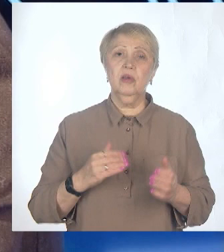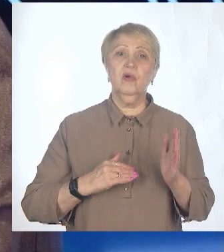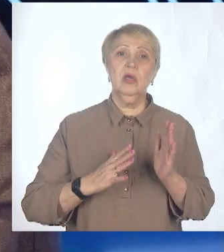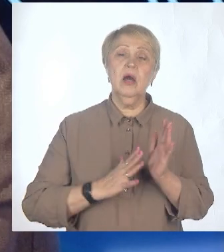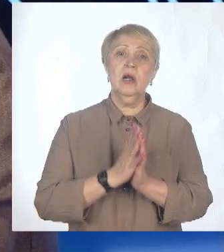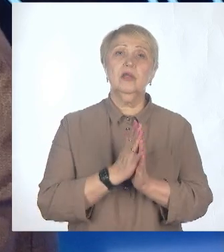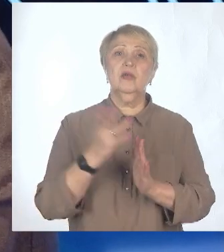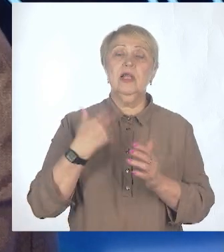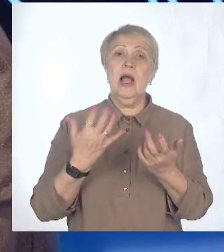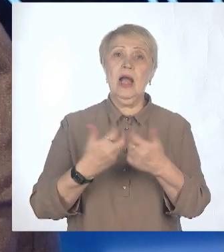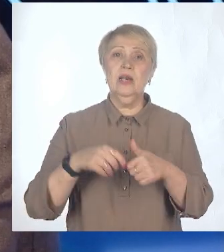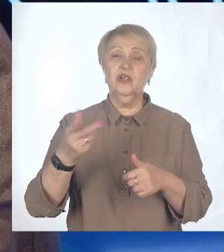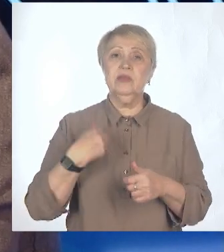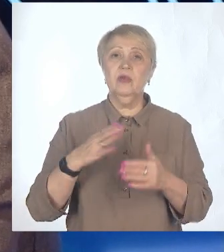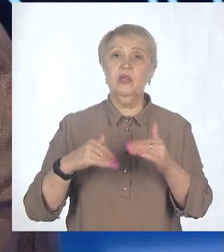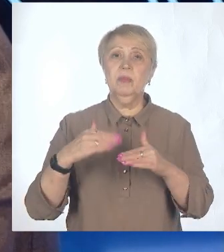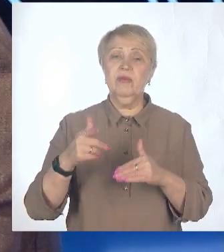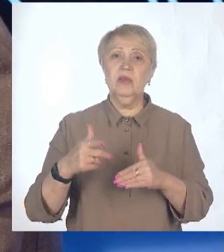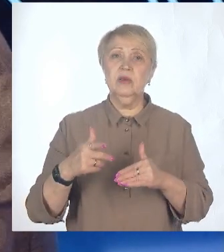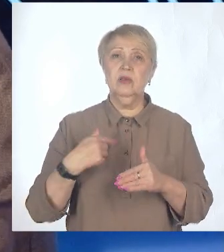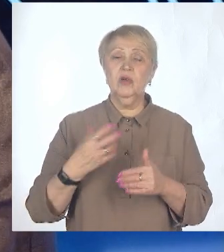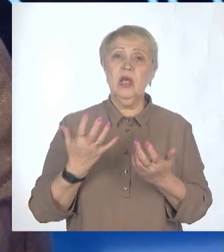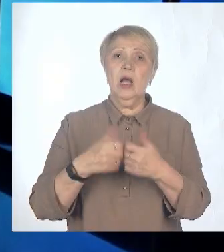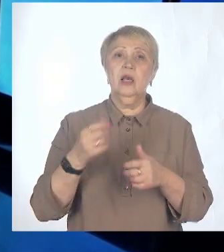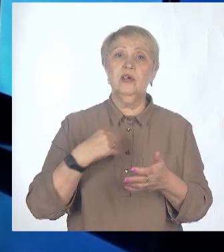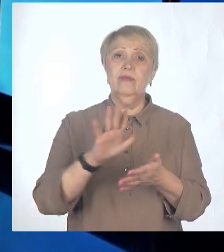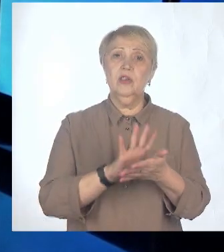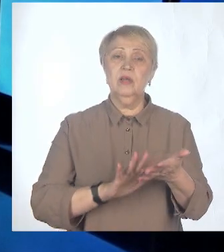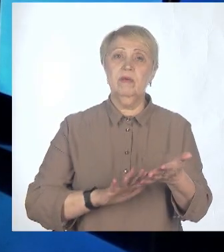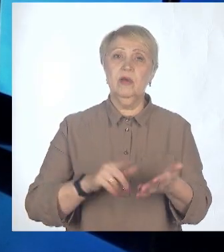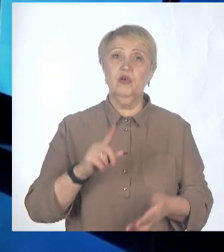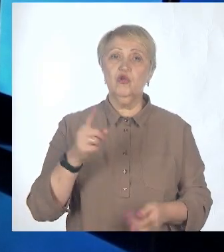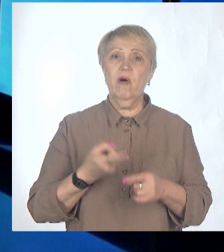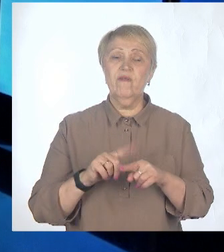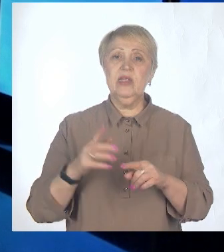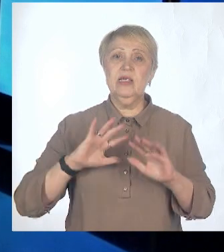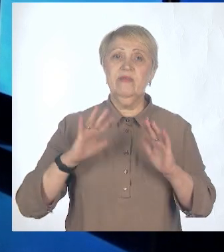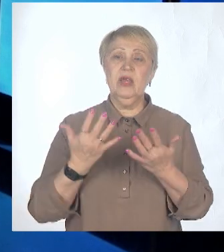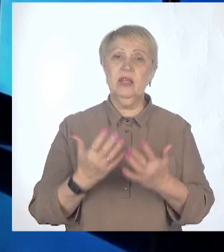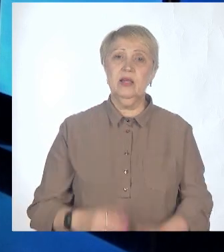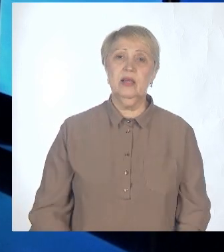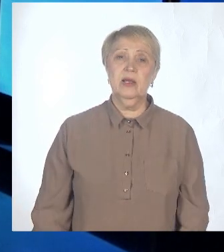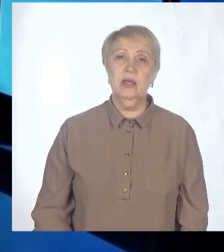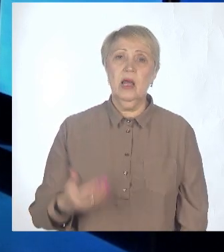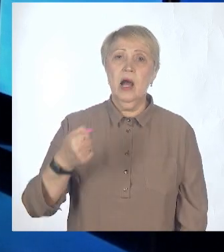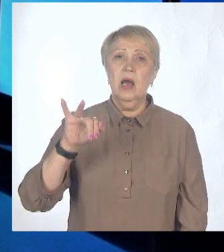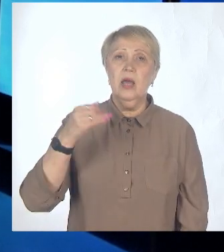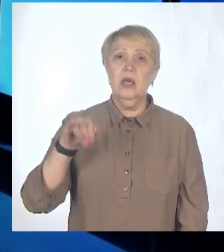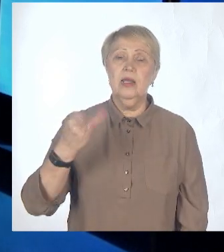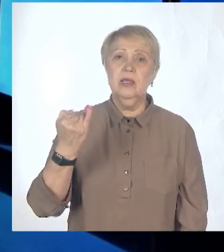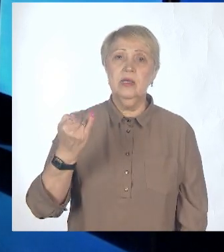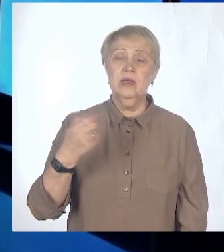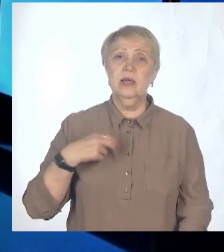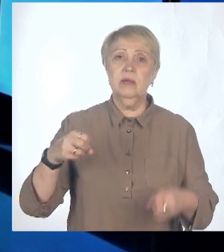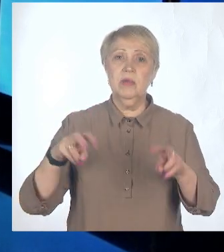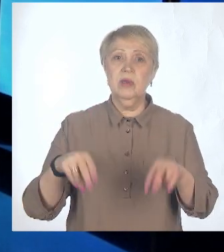количество вакансий, наоборот, растет ли количество резюме? Что в IT-сфере? IT-специалисты, они традиционно, как